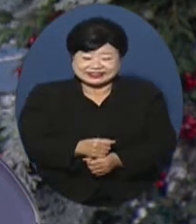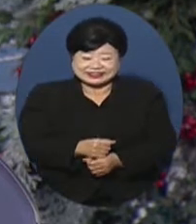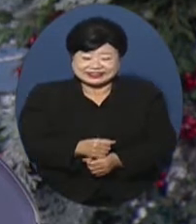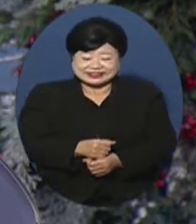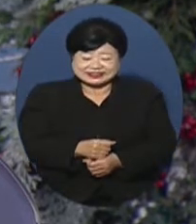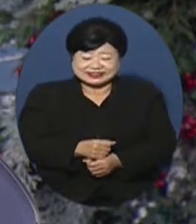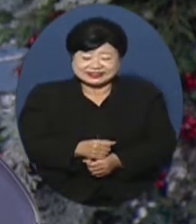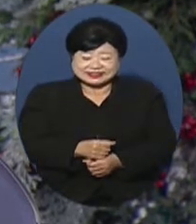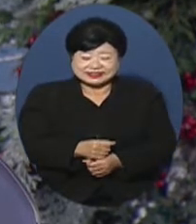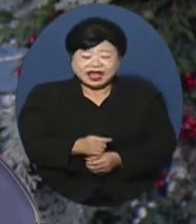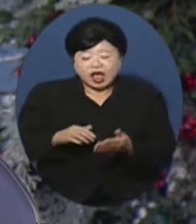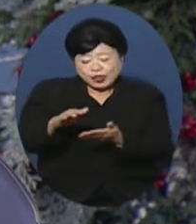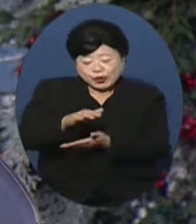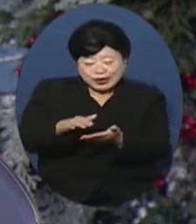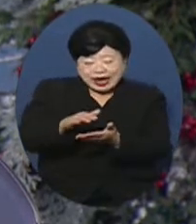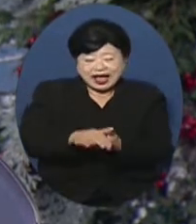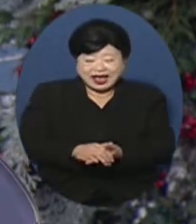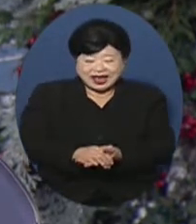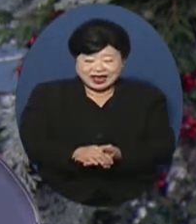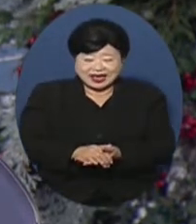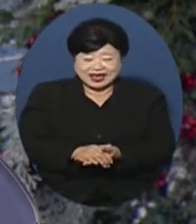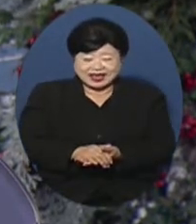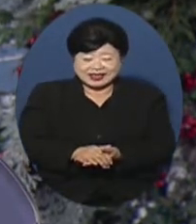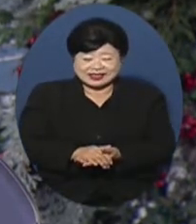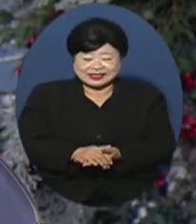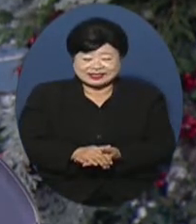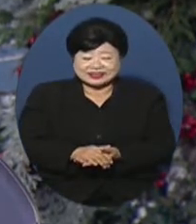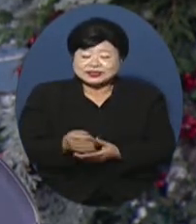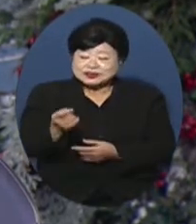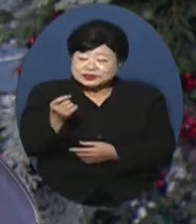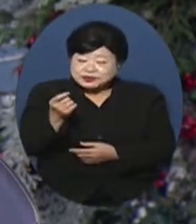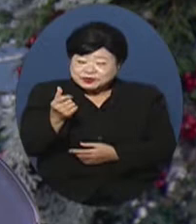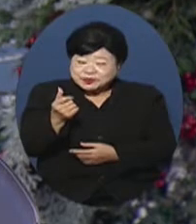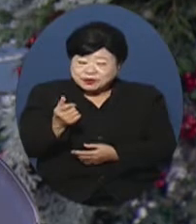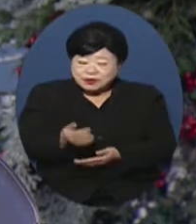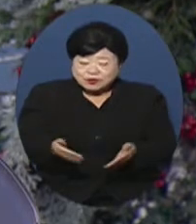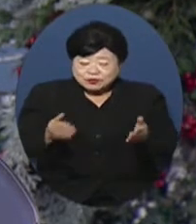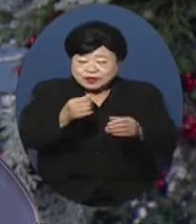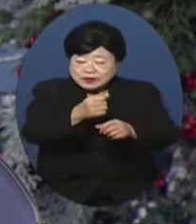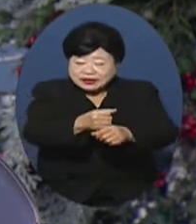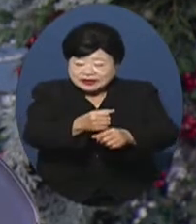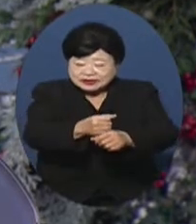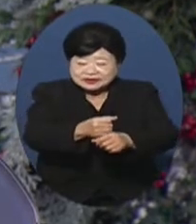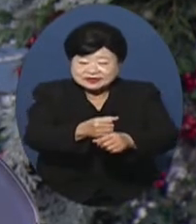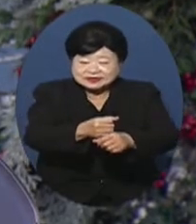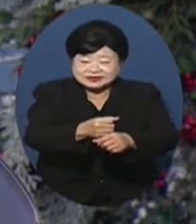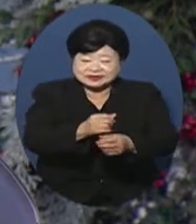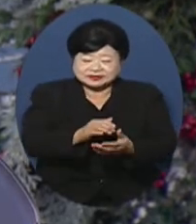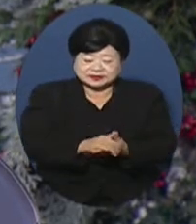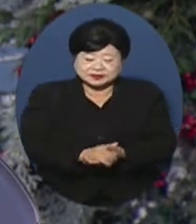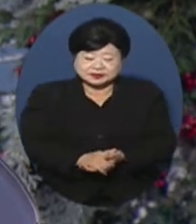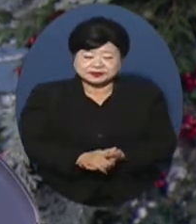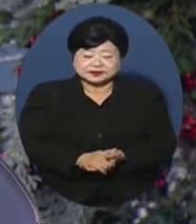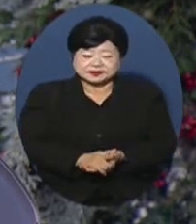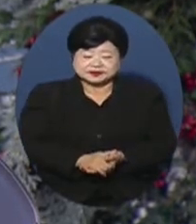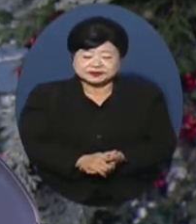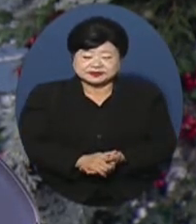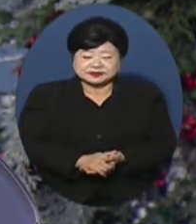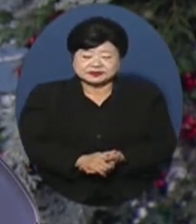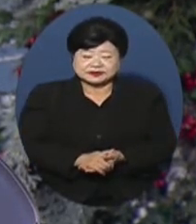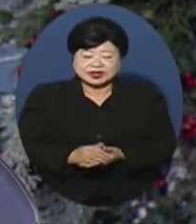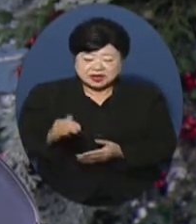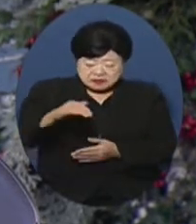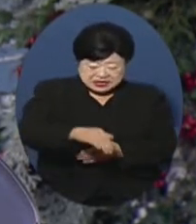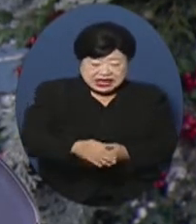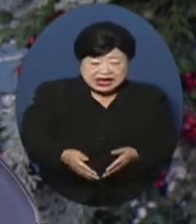한참 놀라 지켜주면 조금만 등의 하나를 만들어 바탈리언 2 빛이 알게